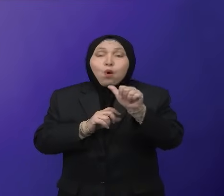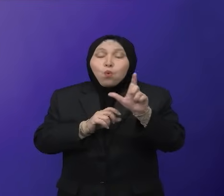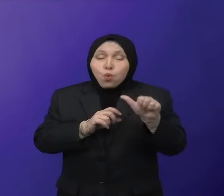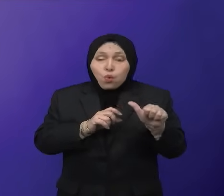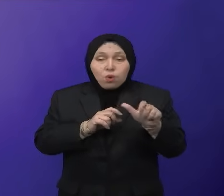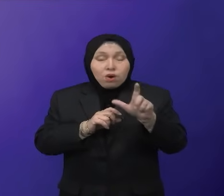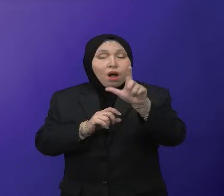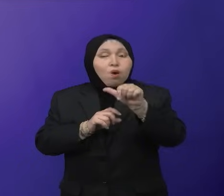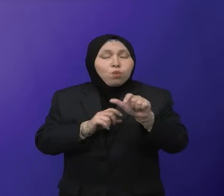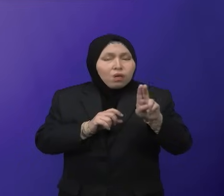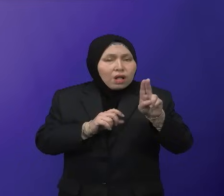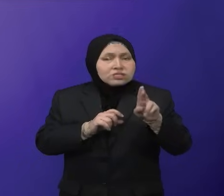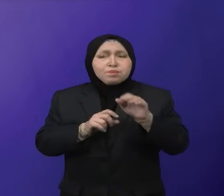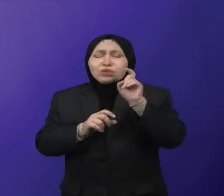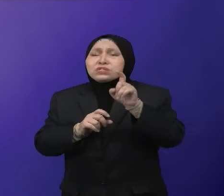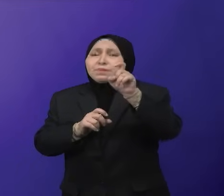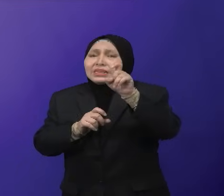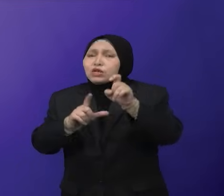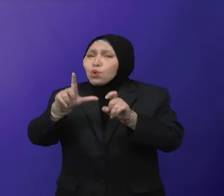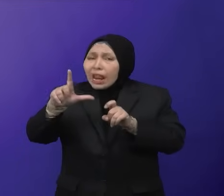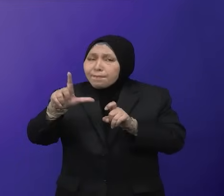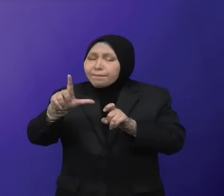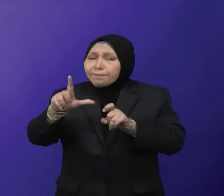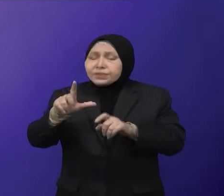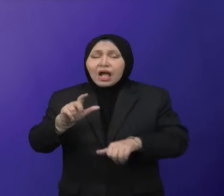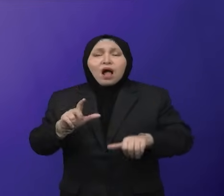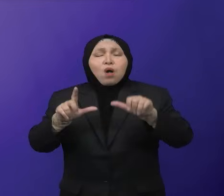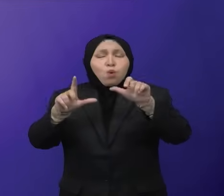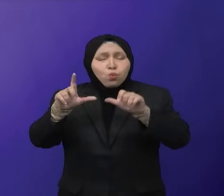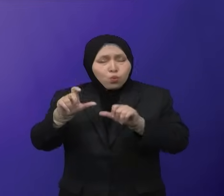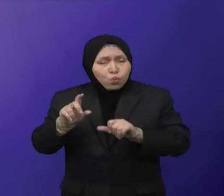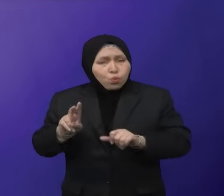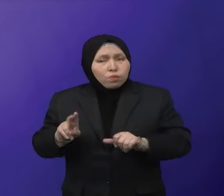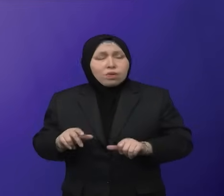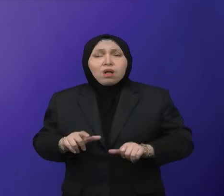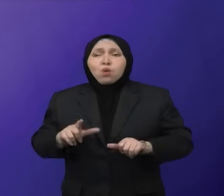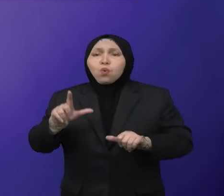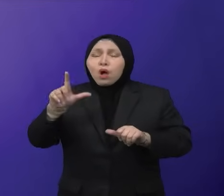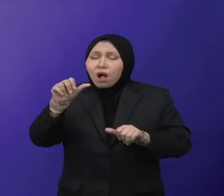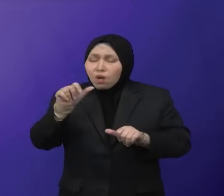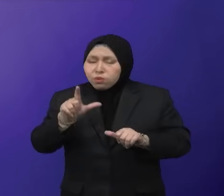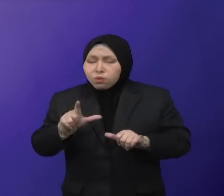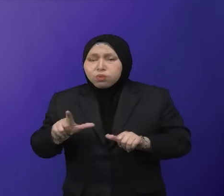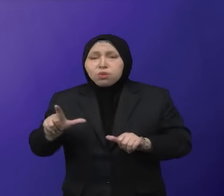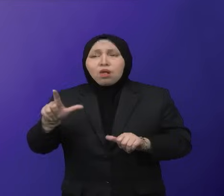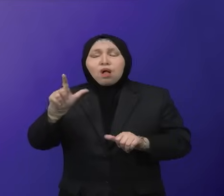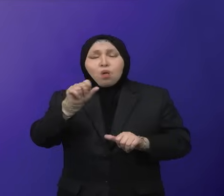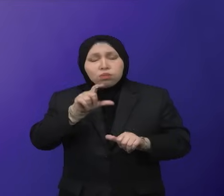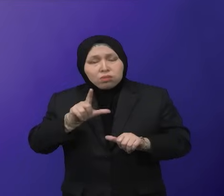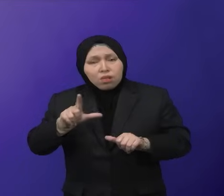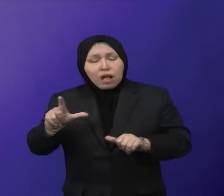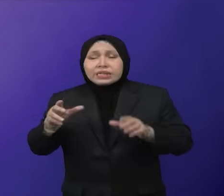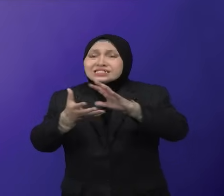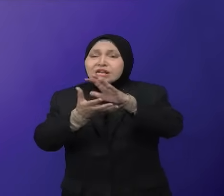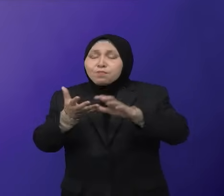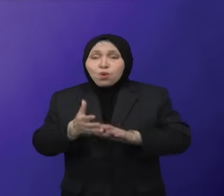au? Sepatutnya yang mati tu lam dah. Au. Bukan au. Ha, dah campur, dia ada campur